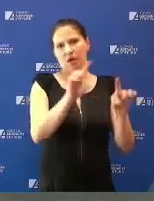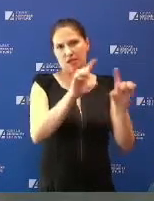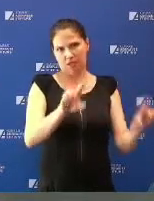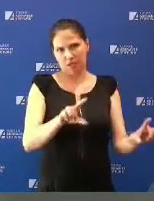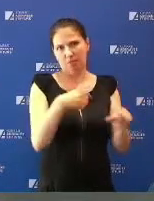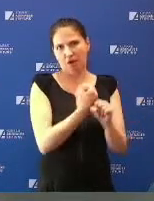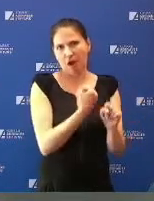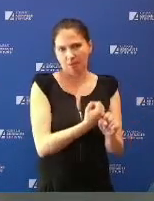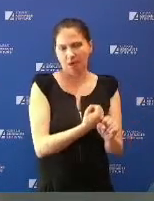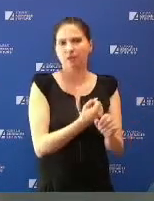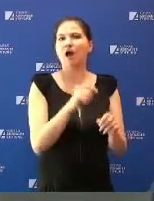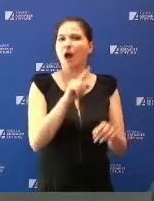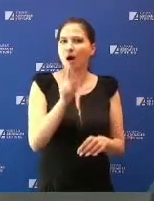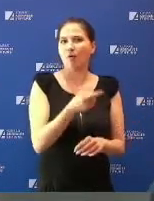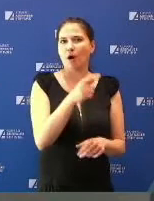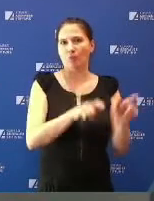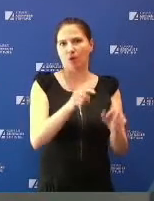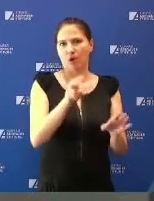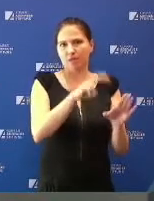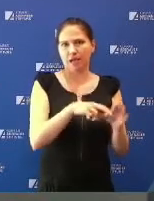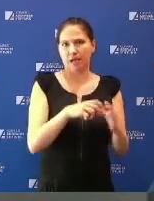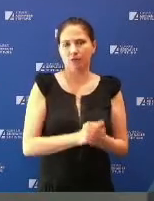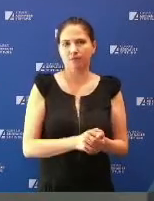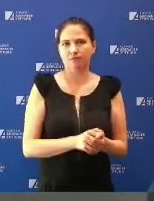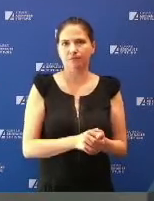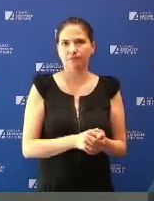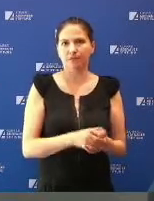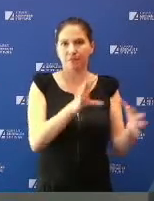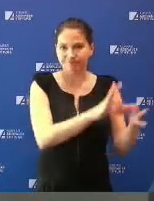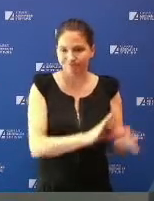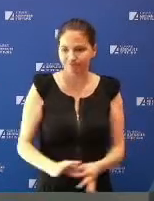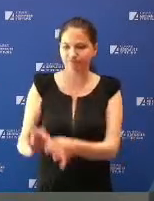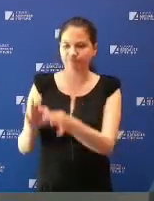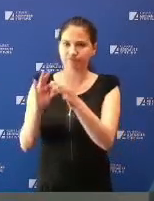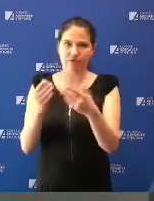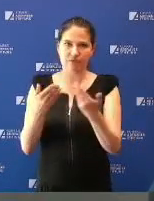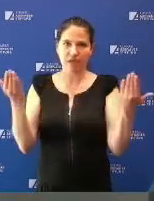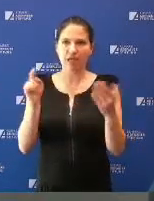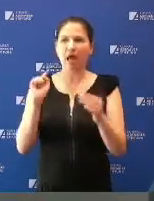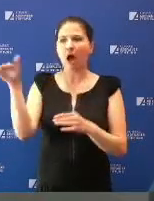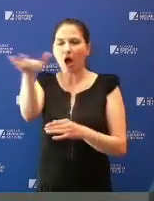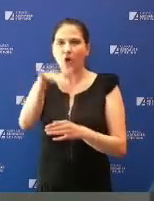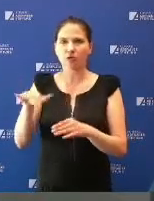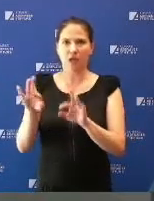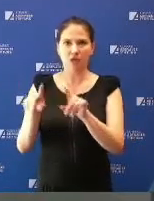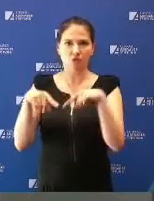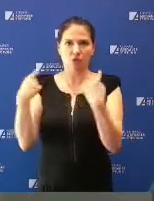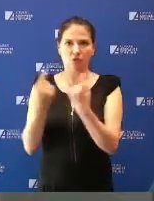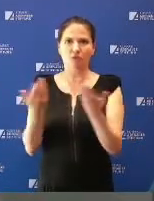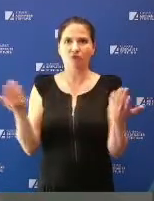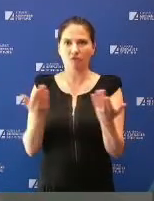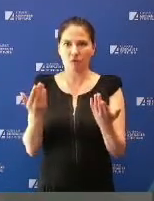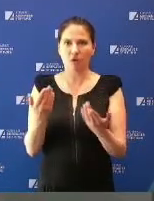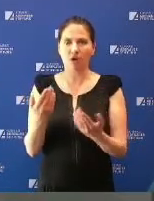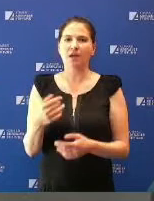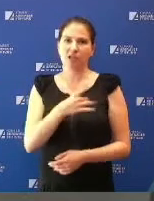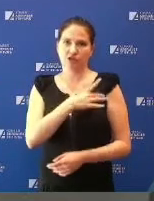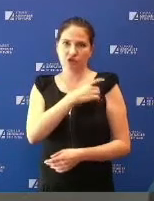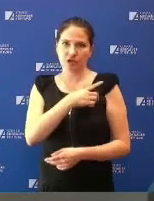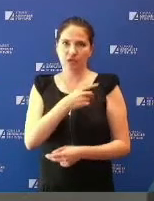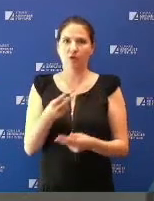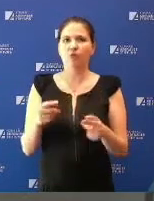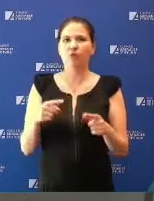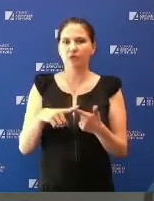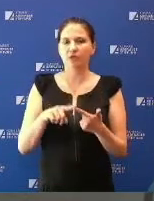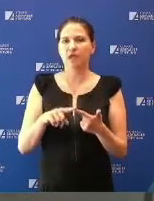um Bürgerbeteiligung bemühen. Wir werden das zusammenbringen mit unseren Auslandsbüros in Chile und in